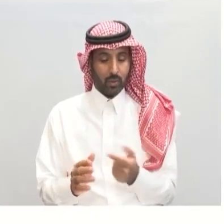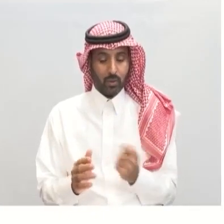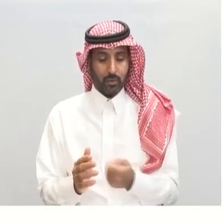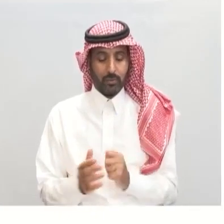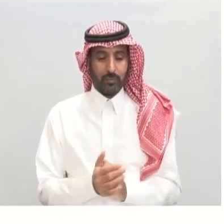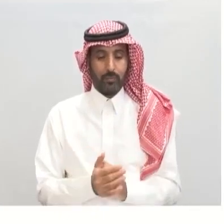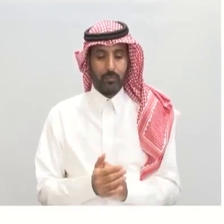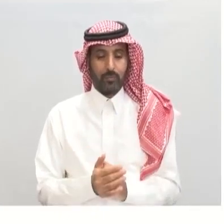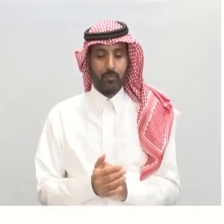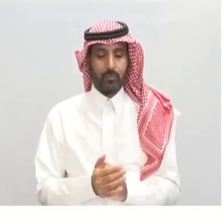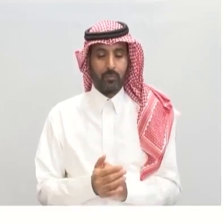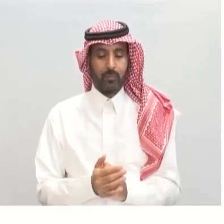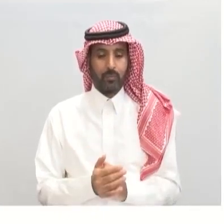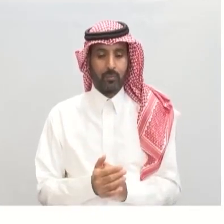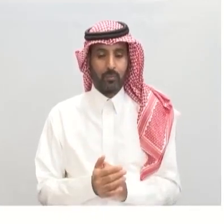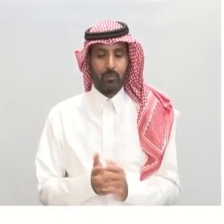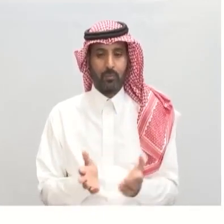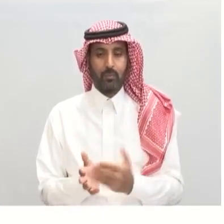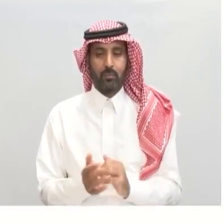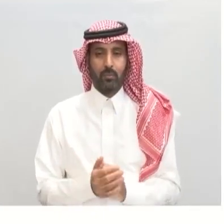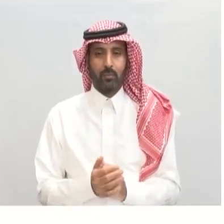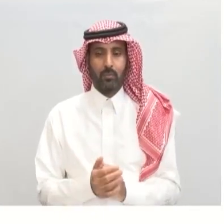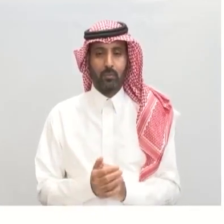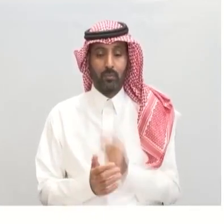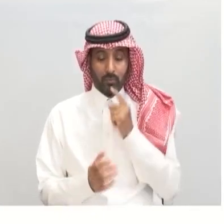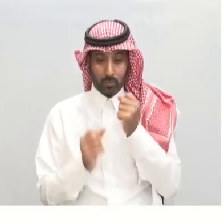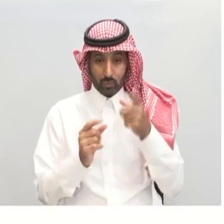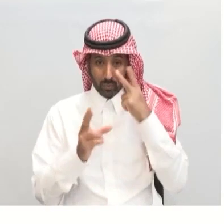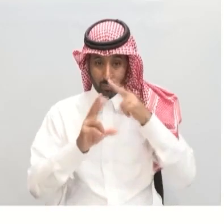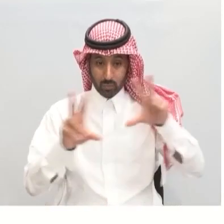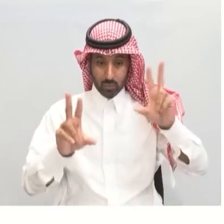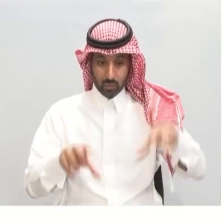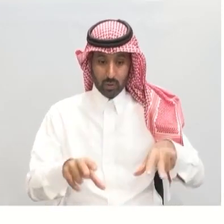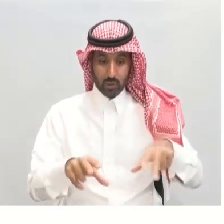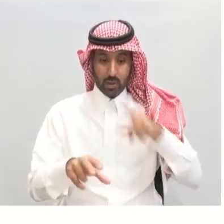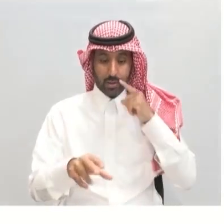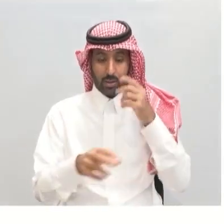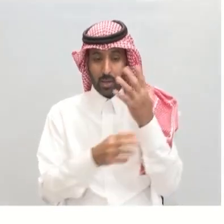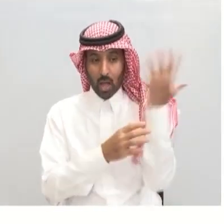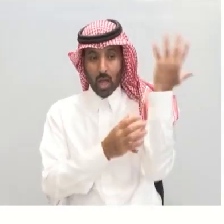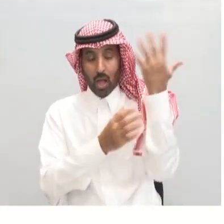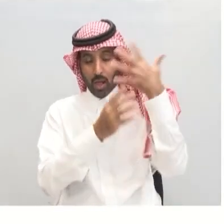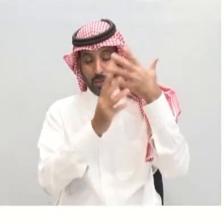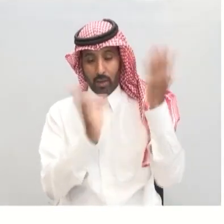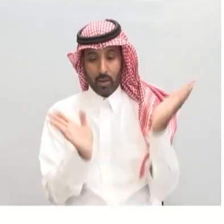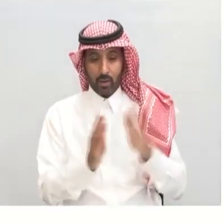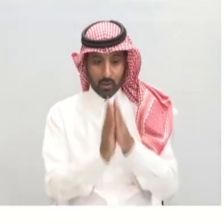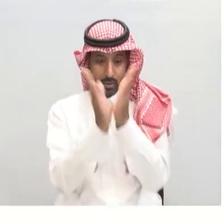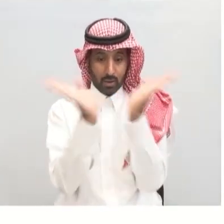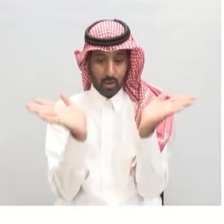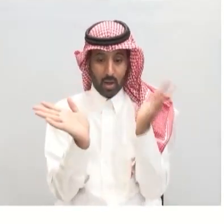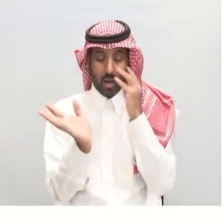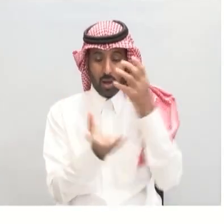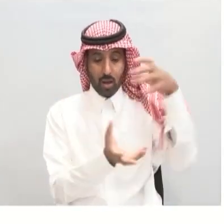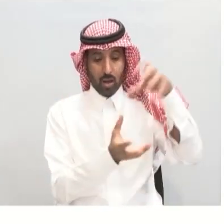عهد رسول الله صلى الله عليه وسلم يظهر امامكم سعف النخل وكذلك حجاره